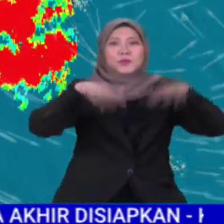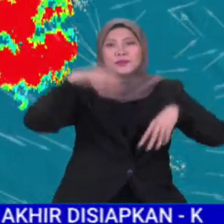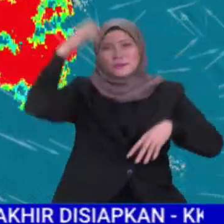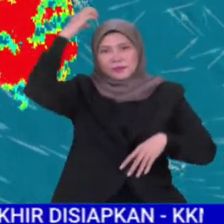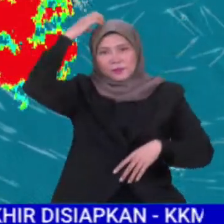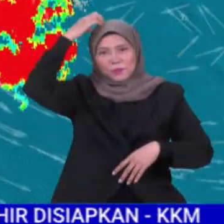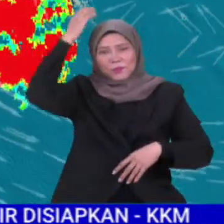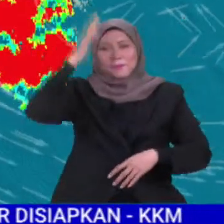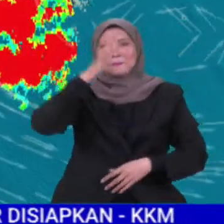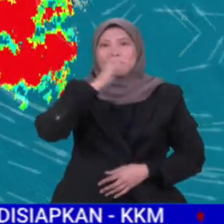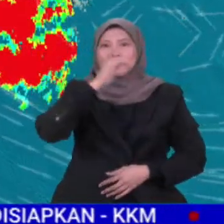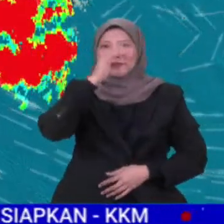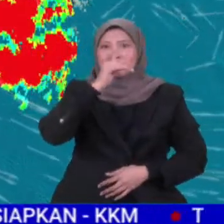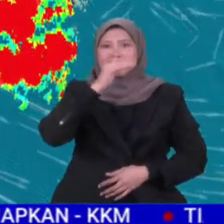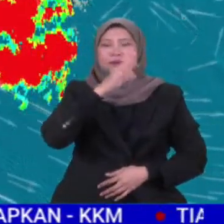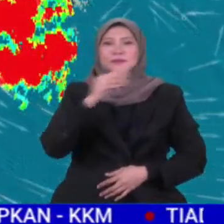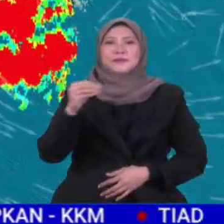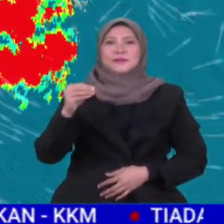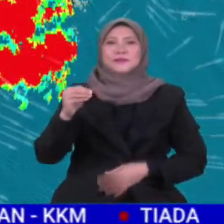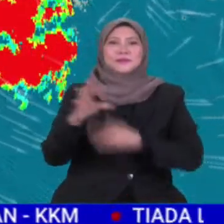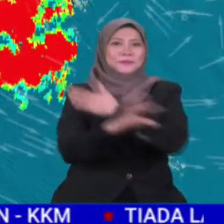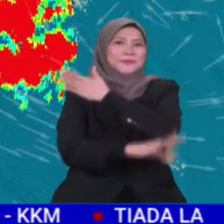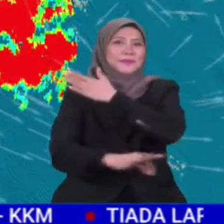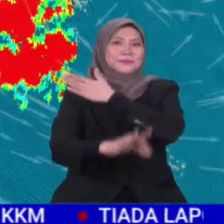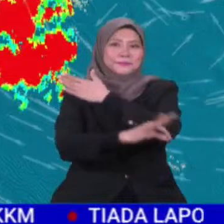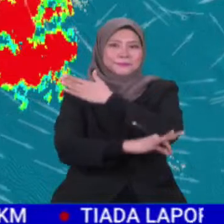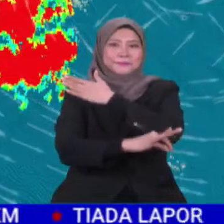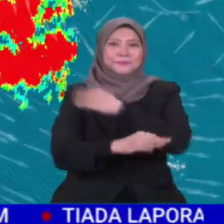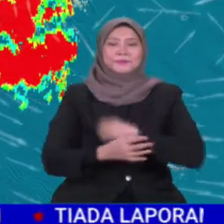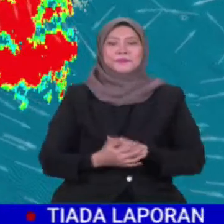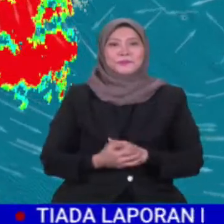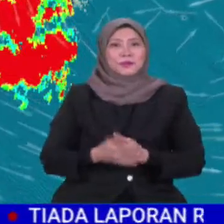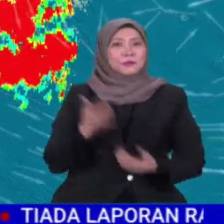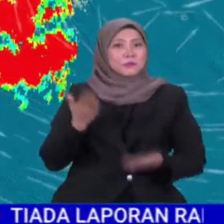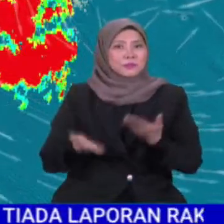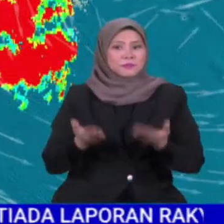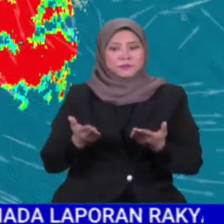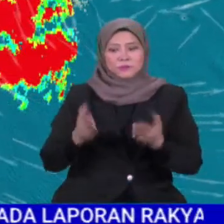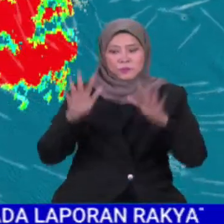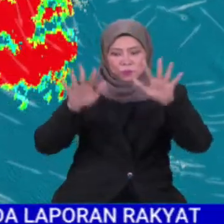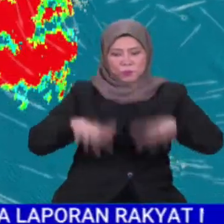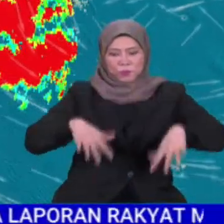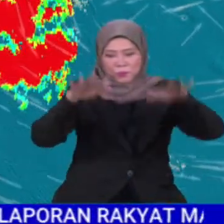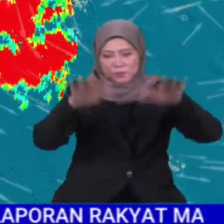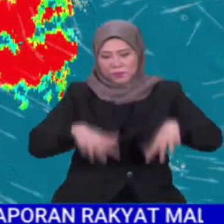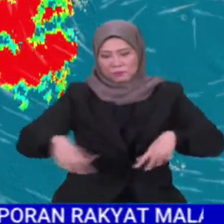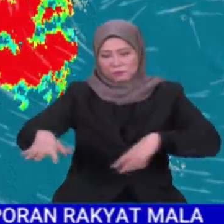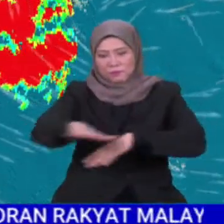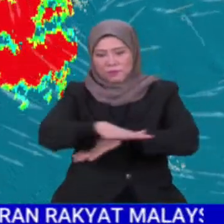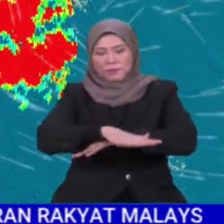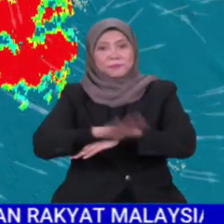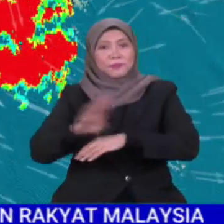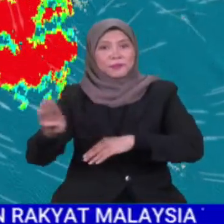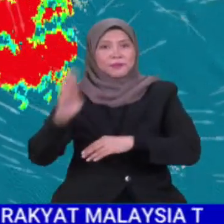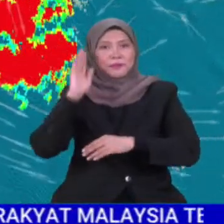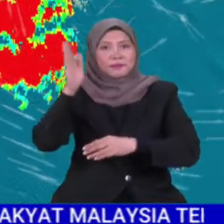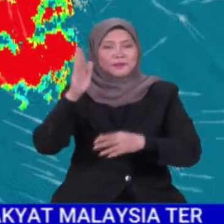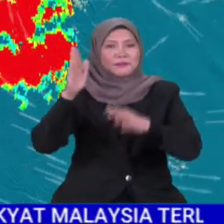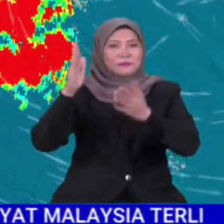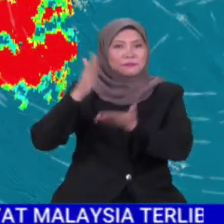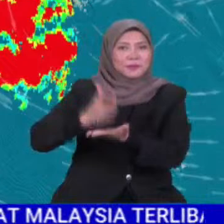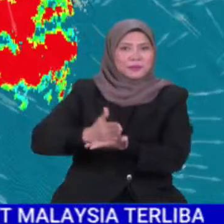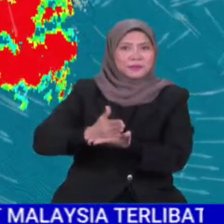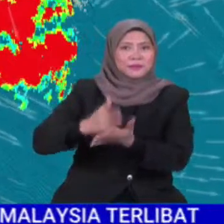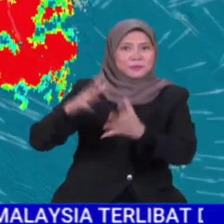Selangor, negeri Melaka dan juga negeri Sembilan. Dan kita jangkakan untuk keadaan hujan di sebelah pantai barat ini akan kembali reda